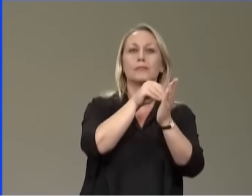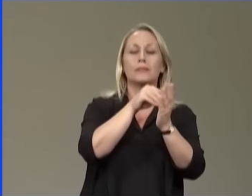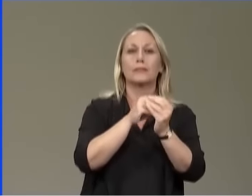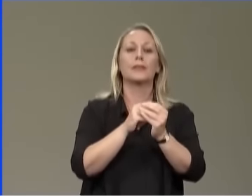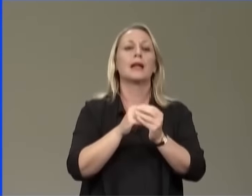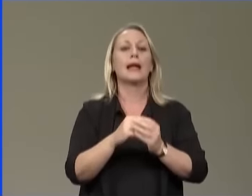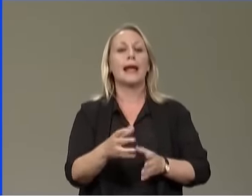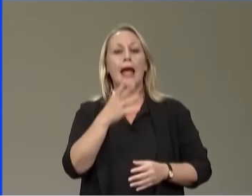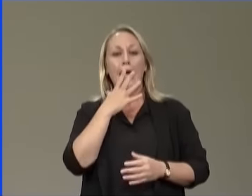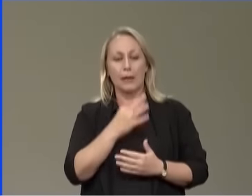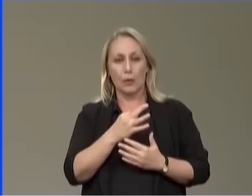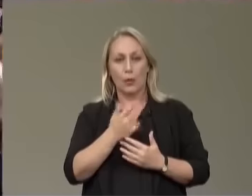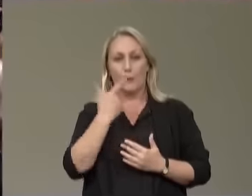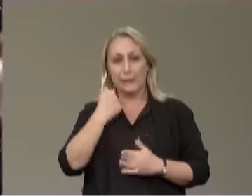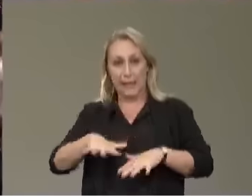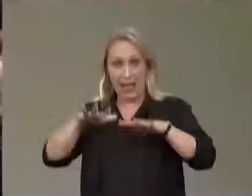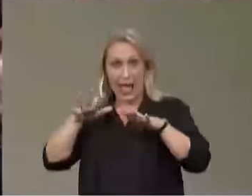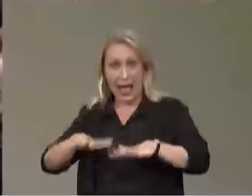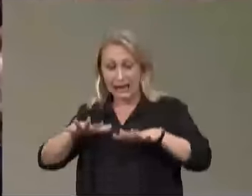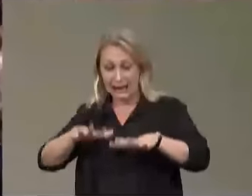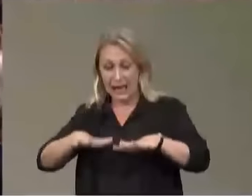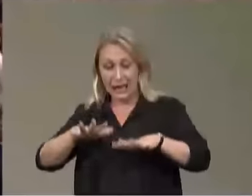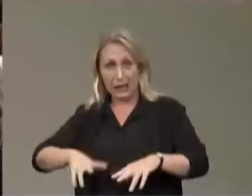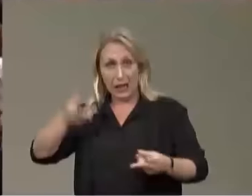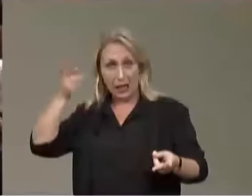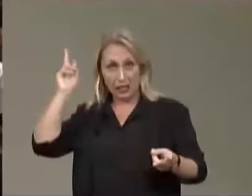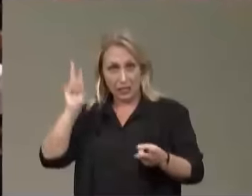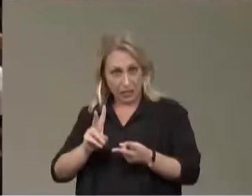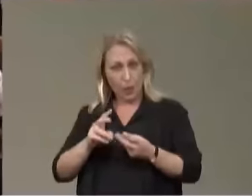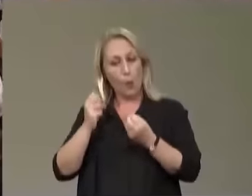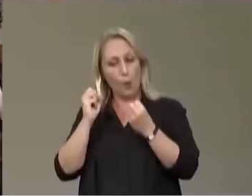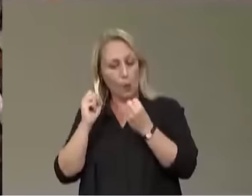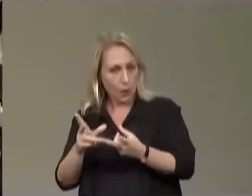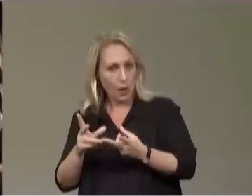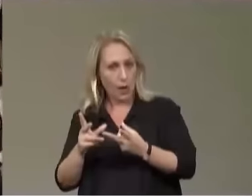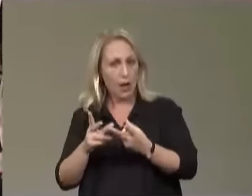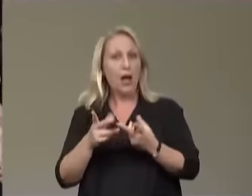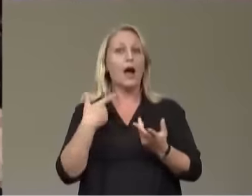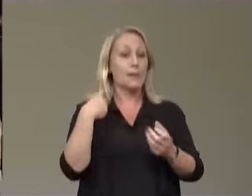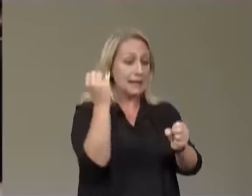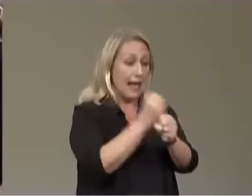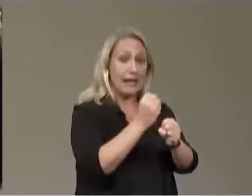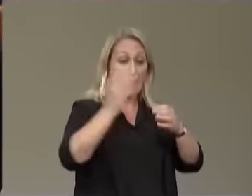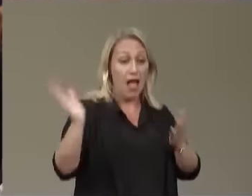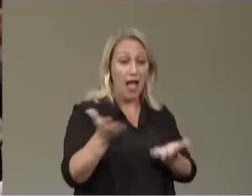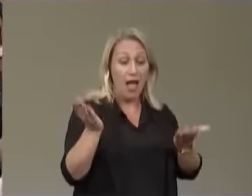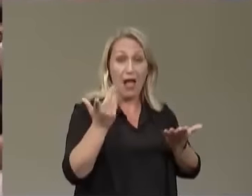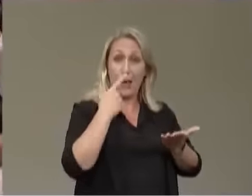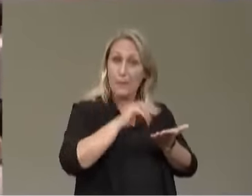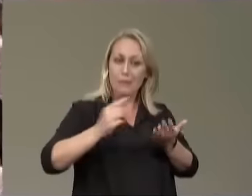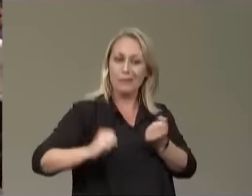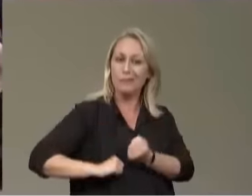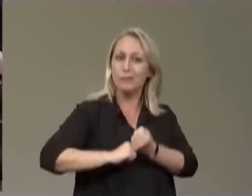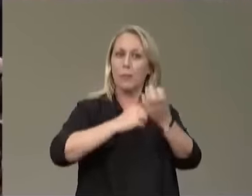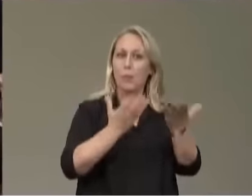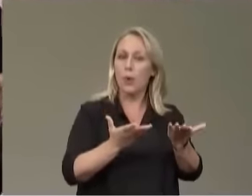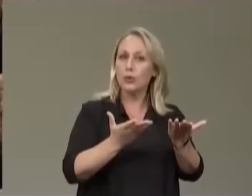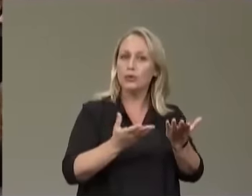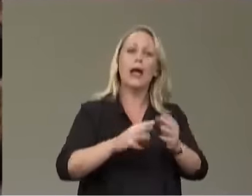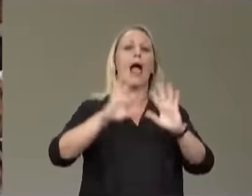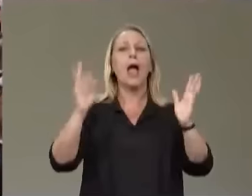όταν υποχωρεί η ανεργία πρέπει να κινητροδοτείται περισσότερο η εργασία. Όταν καταγράφεται συρρήκνωση